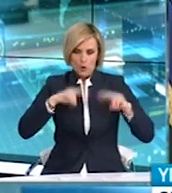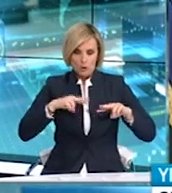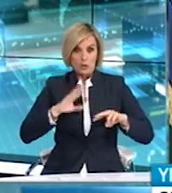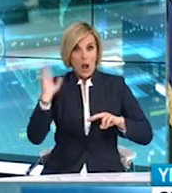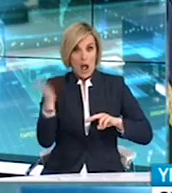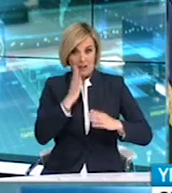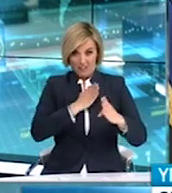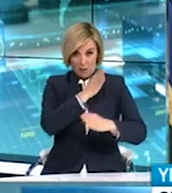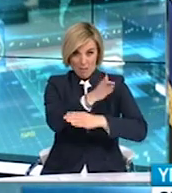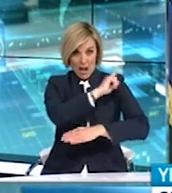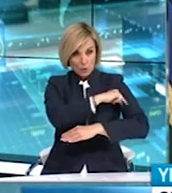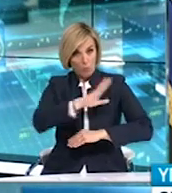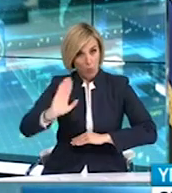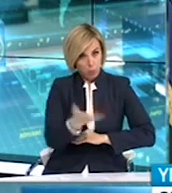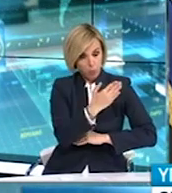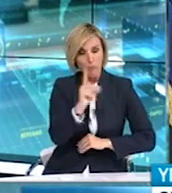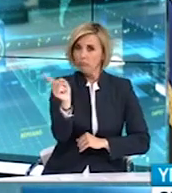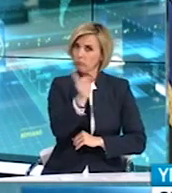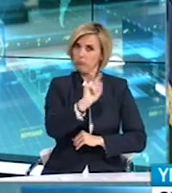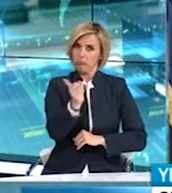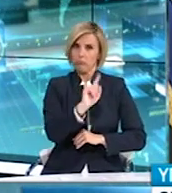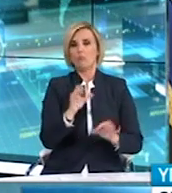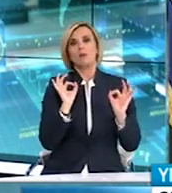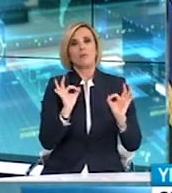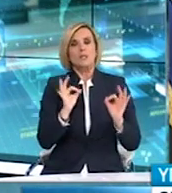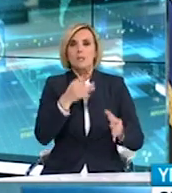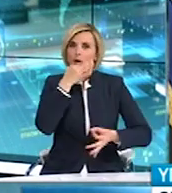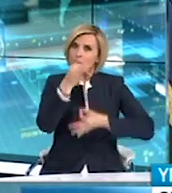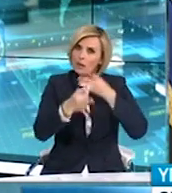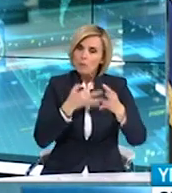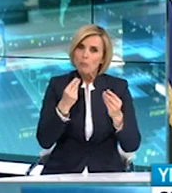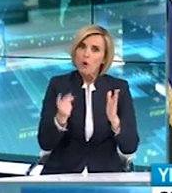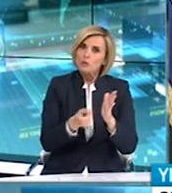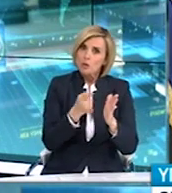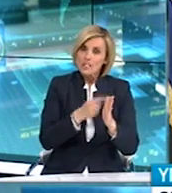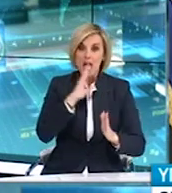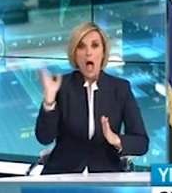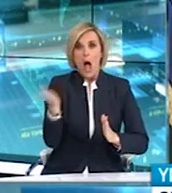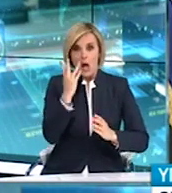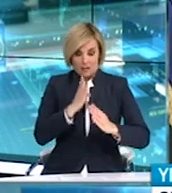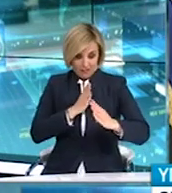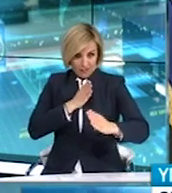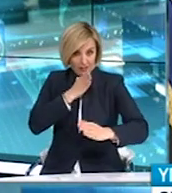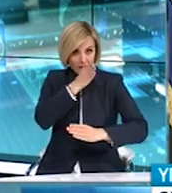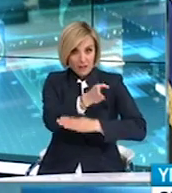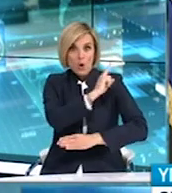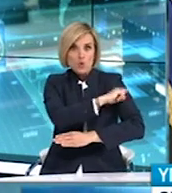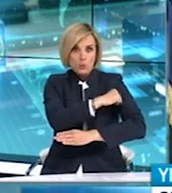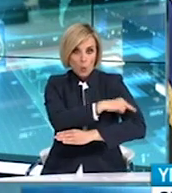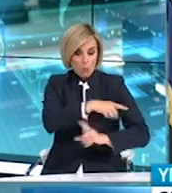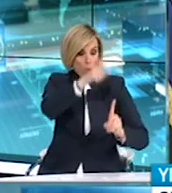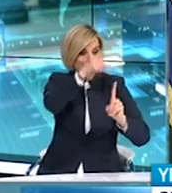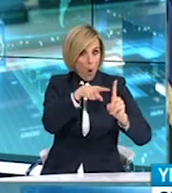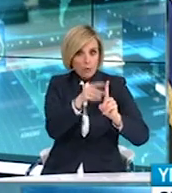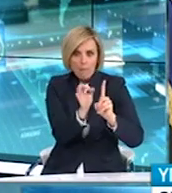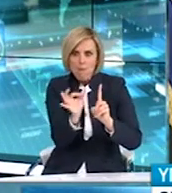και όταν κάποιος δεν έχει σοβαρά συμπτώματα της νόσου και πάει στον χώρο του νοσοκομείου, όπως έχουμε πει, θα διασπείρει τον ιό του στους άλλους ή θα εκτεθεί